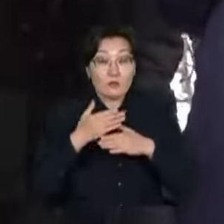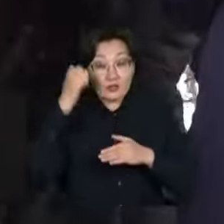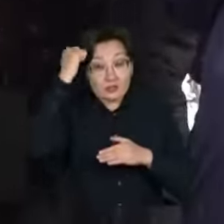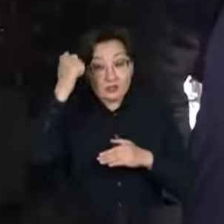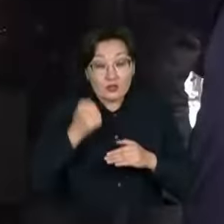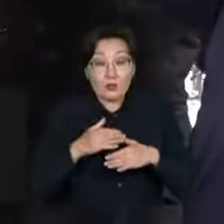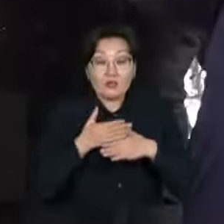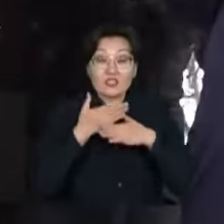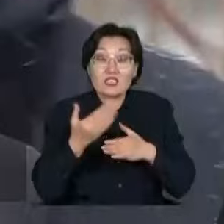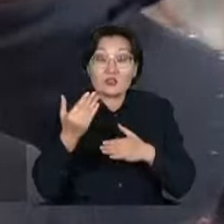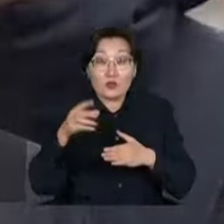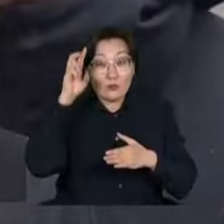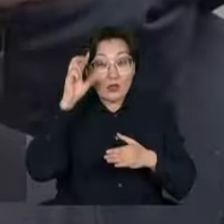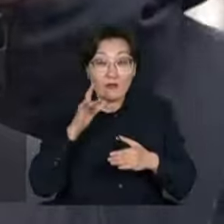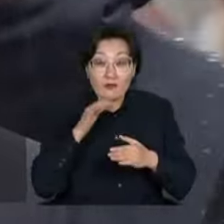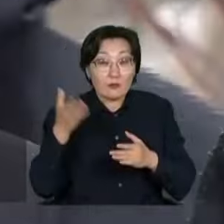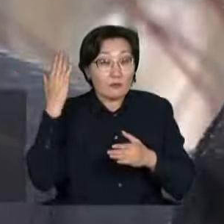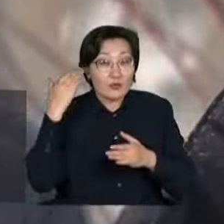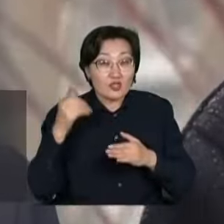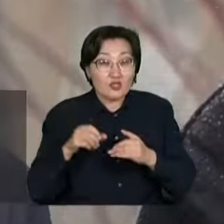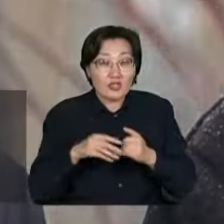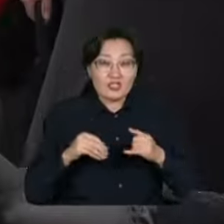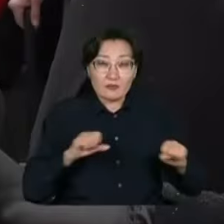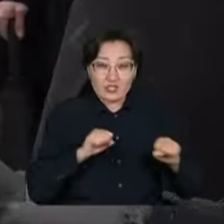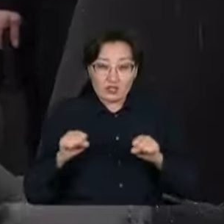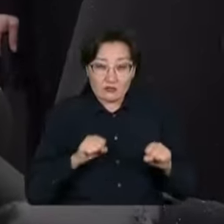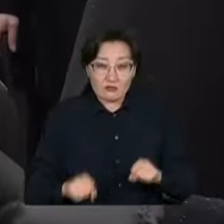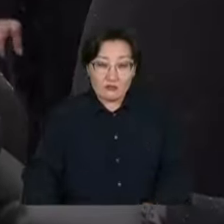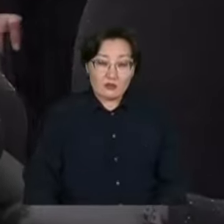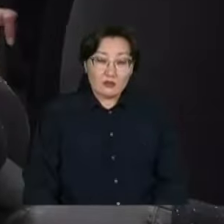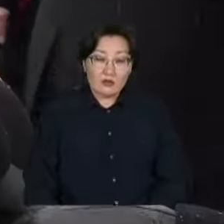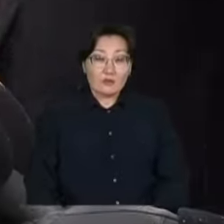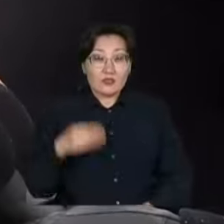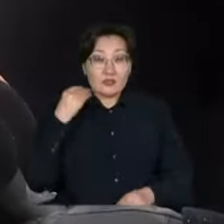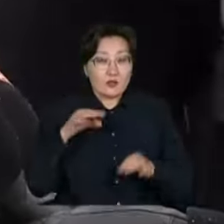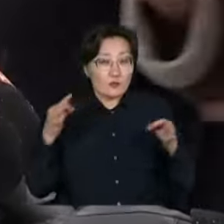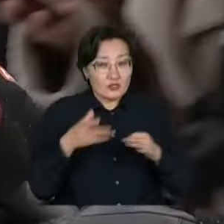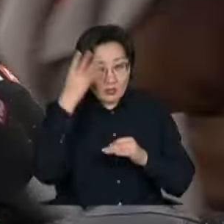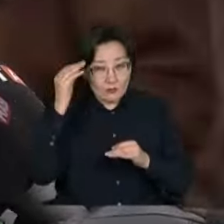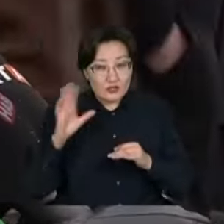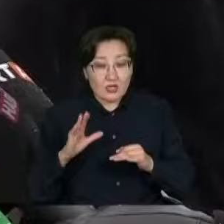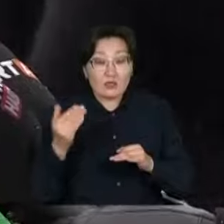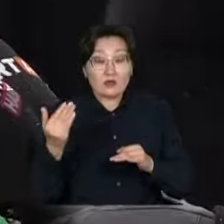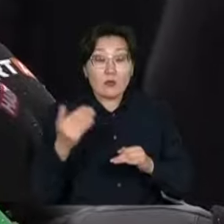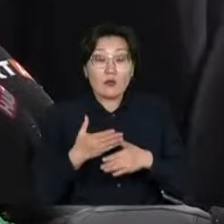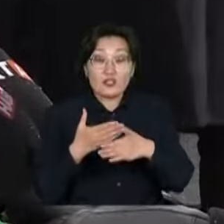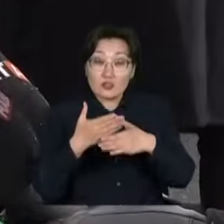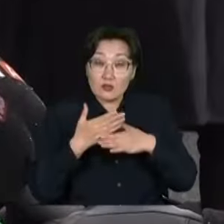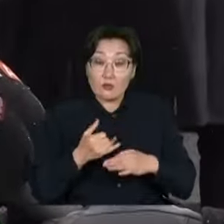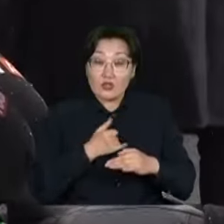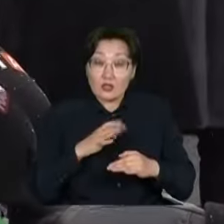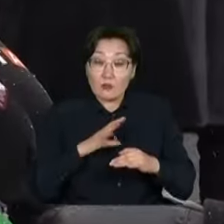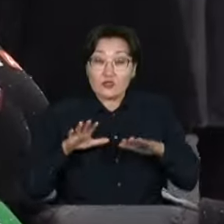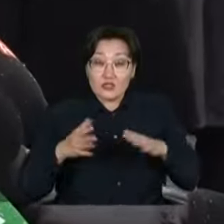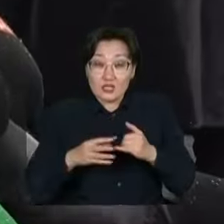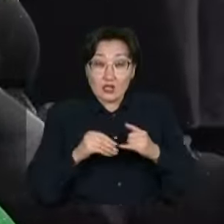за помощь их стране во время прошлогоднего ЧП. «Турция никогда не забудет, как вы помогли, когда у нас